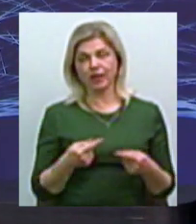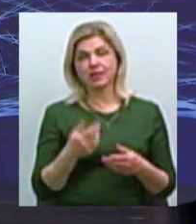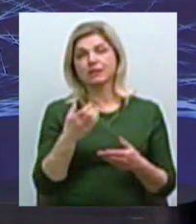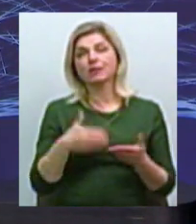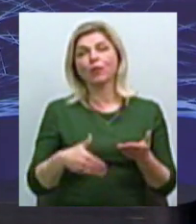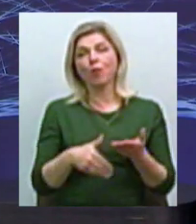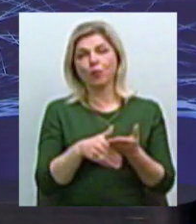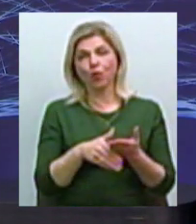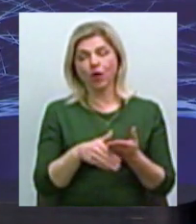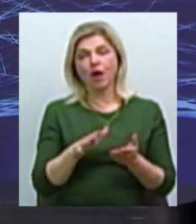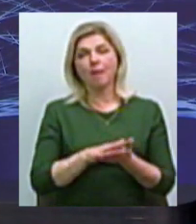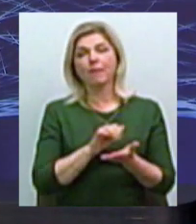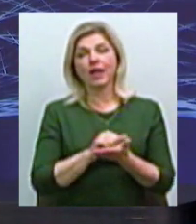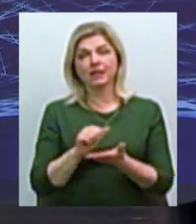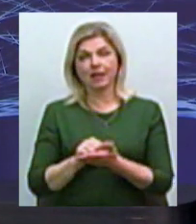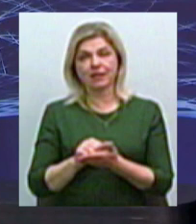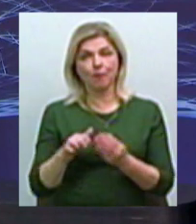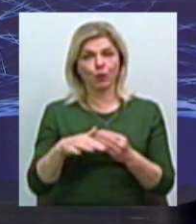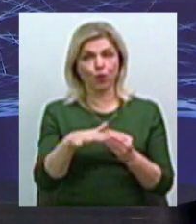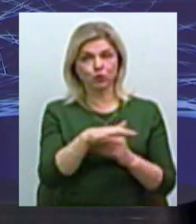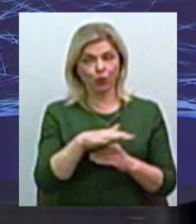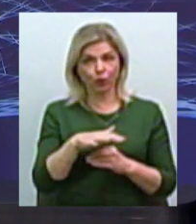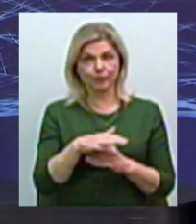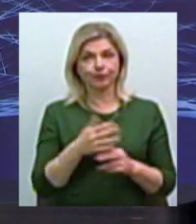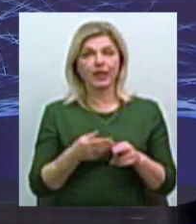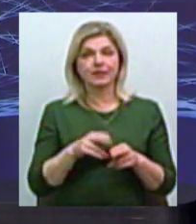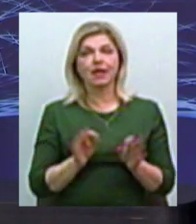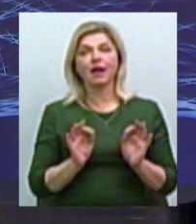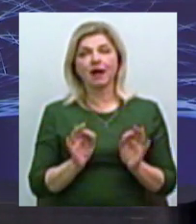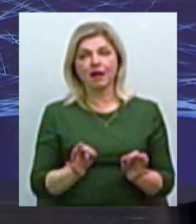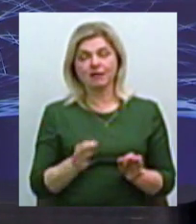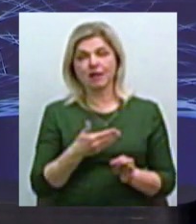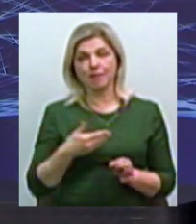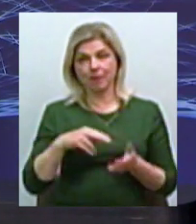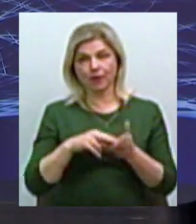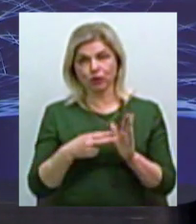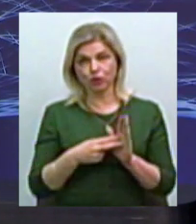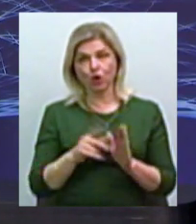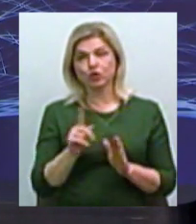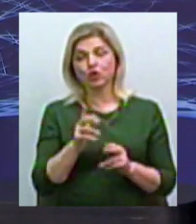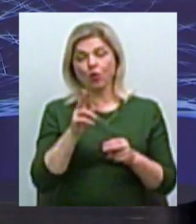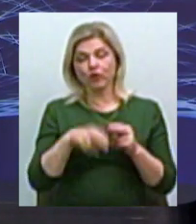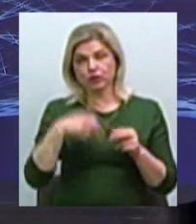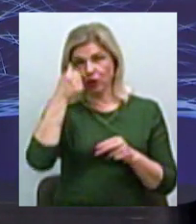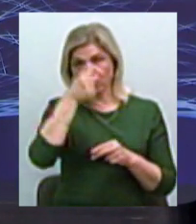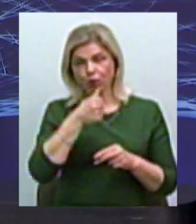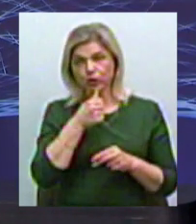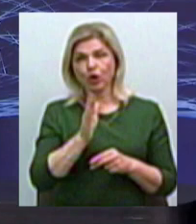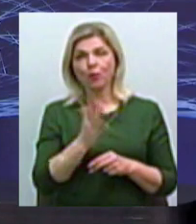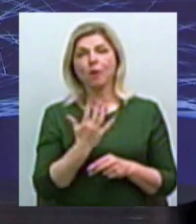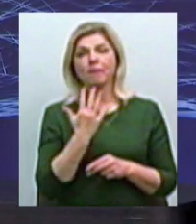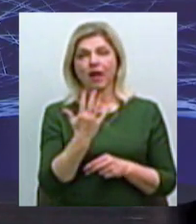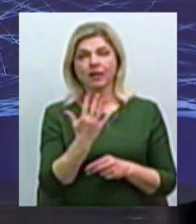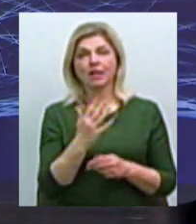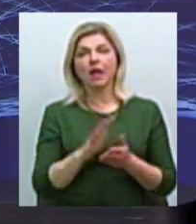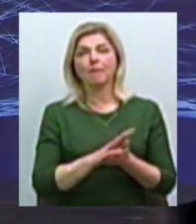допомогою медіапростору. Це якраз ми плануємо, що до кінця року у нас буде 5 медіа-центрів в